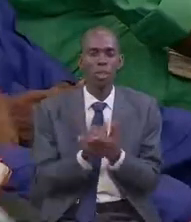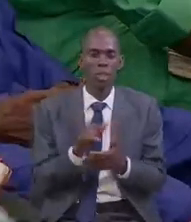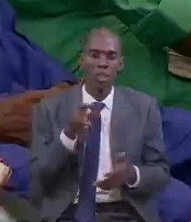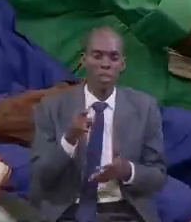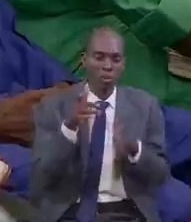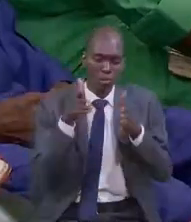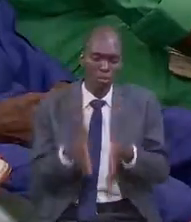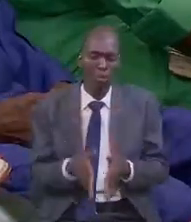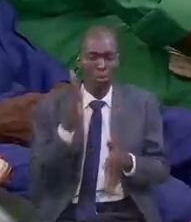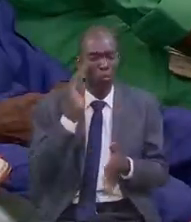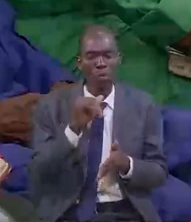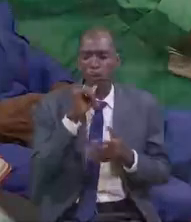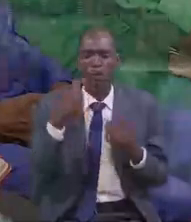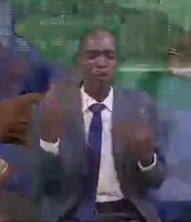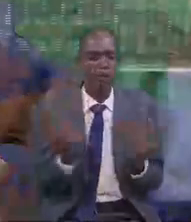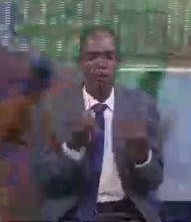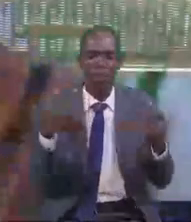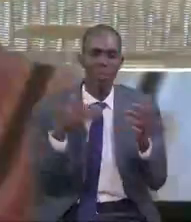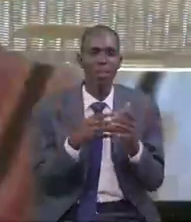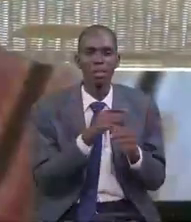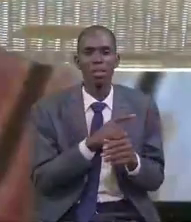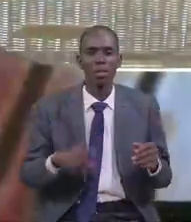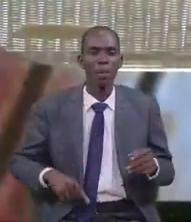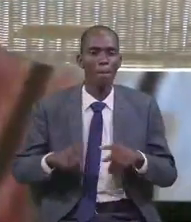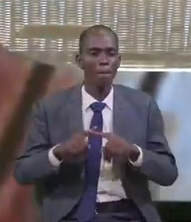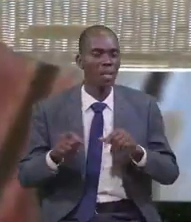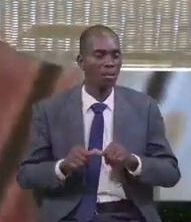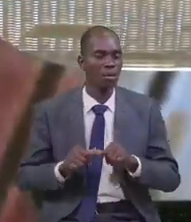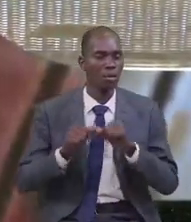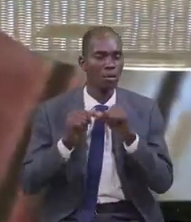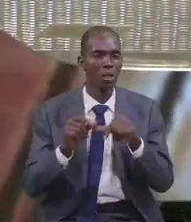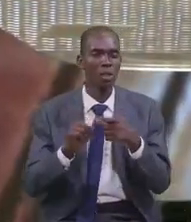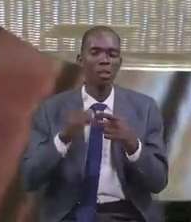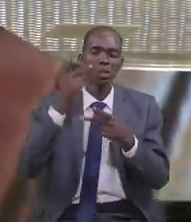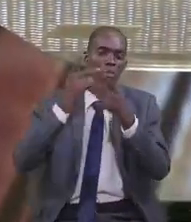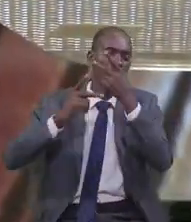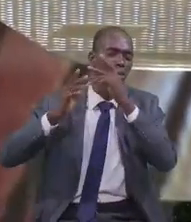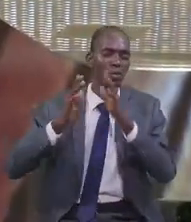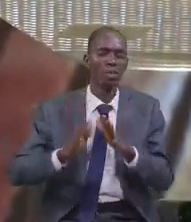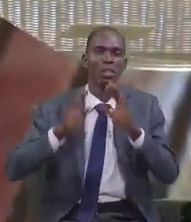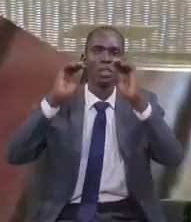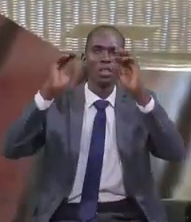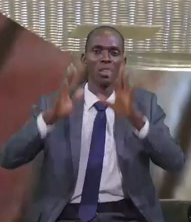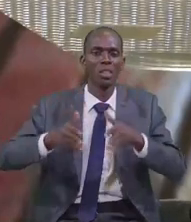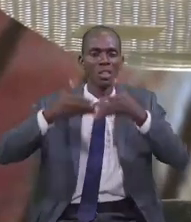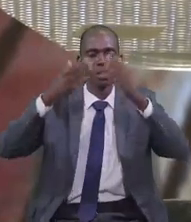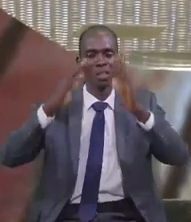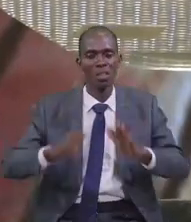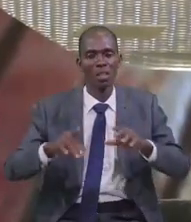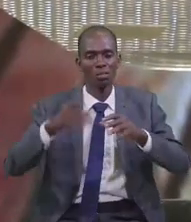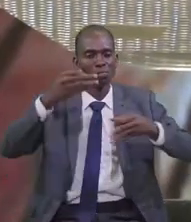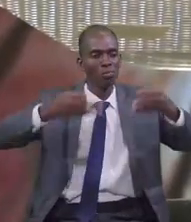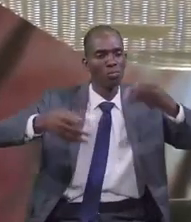qu'il ne va pas cesser de prier pour eux. Il a continué en tant que prophète, enseignant et dirigeant, en tant que juge même du peuple.